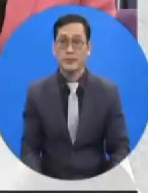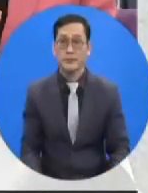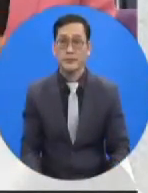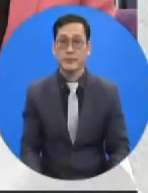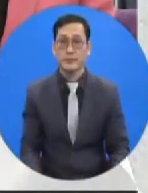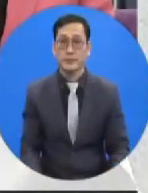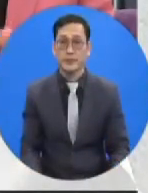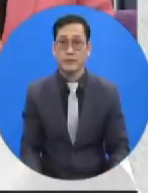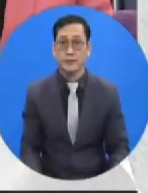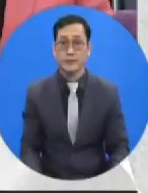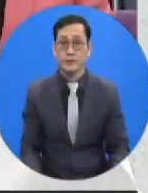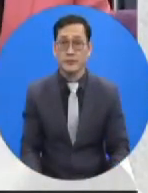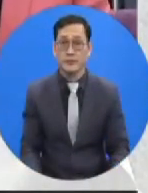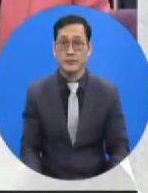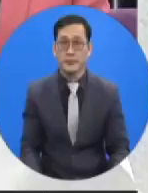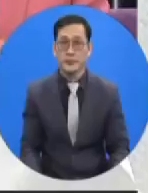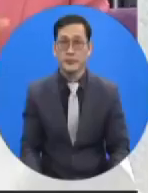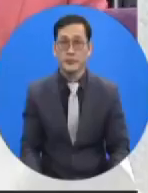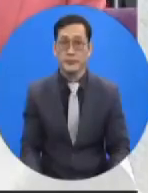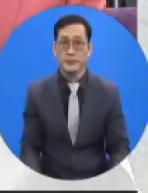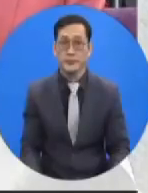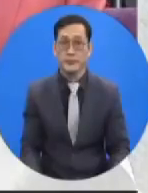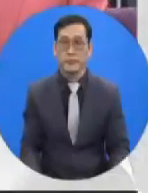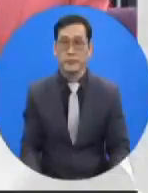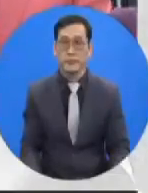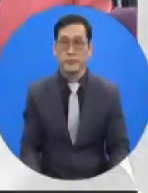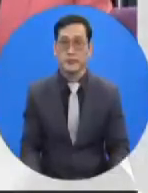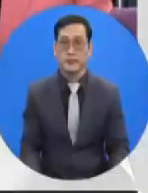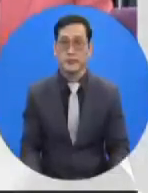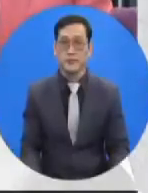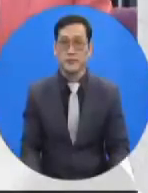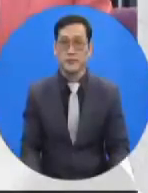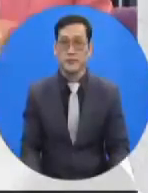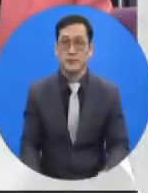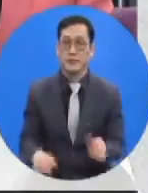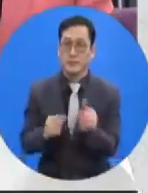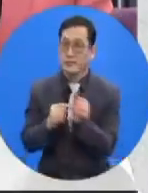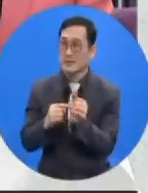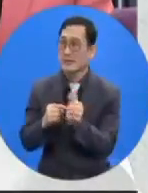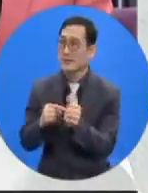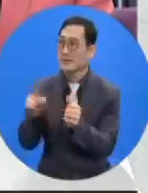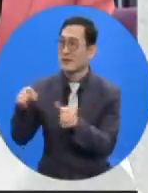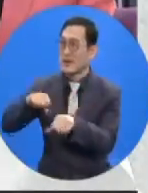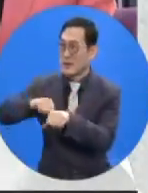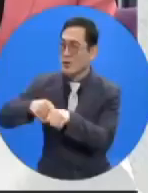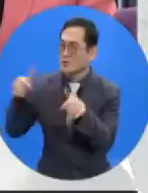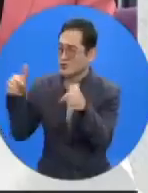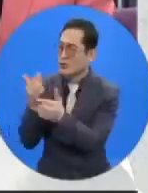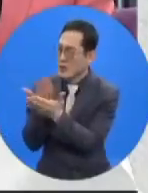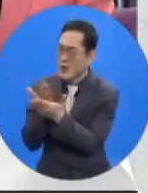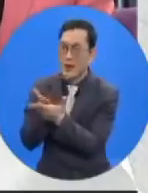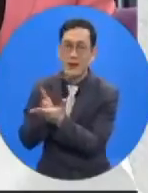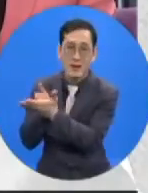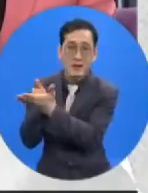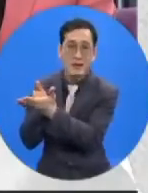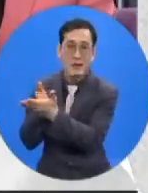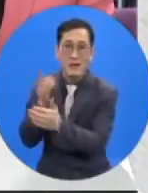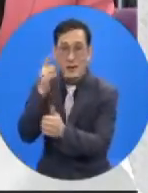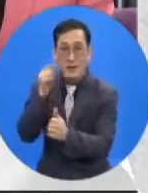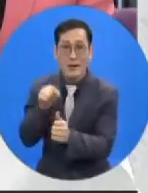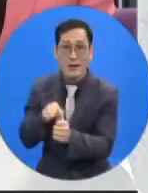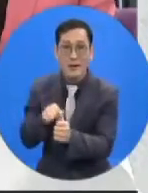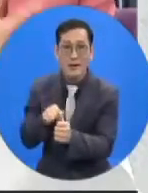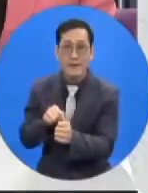되겠죠. 그런데 저는 또 이걸 고민을 해봤어요. 그러면 왜 이 사람은 선처를 요구했을까? 뭐 형법에 이런 게 나와 있더라고요.